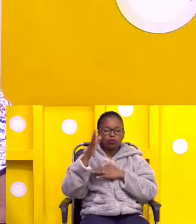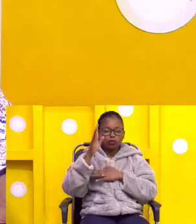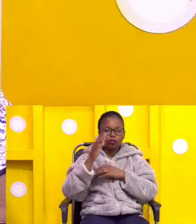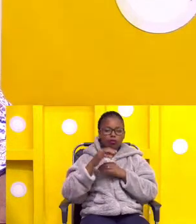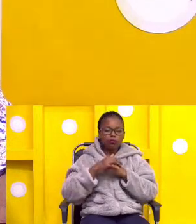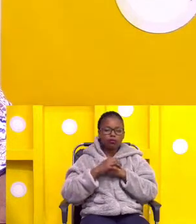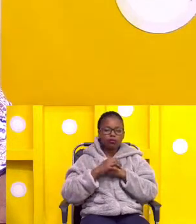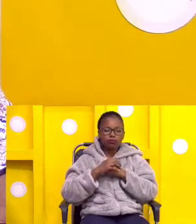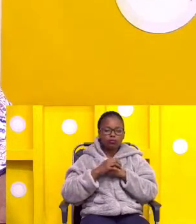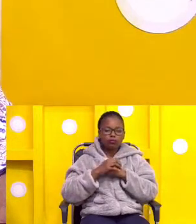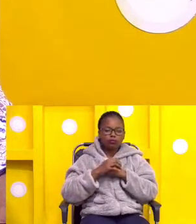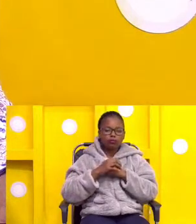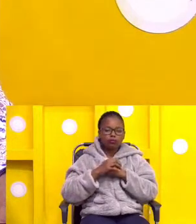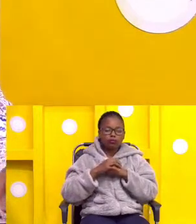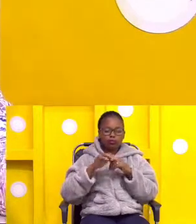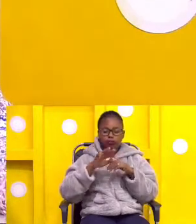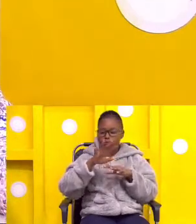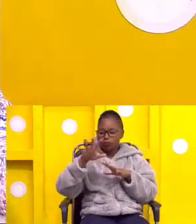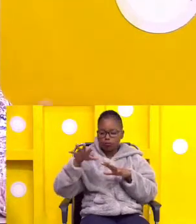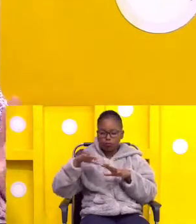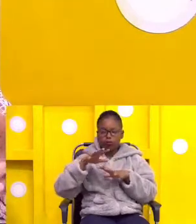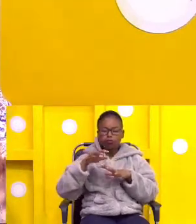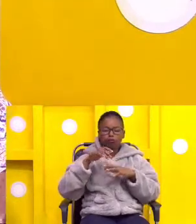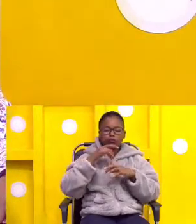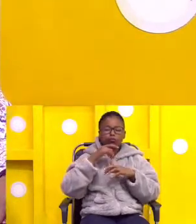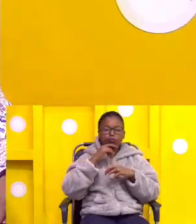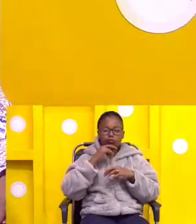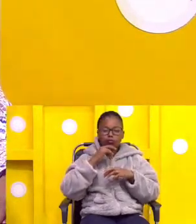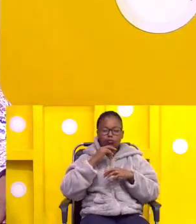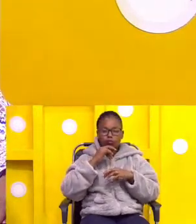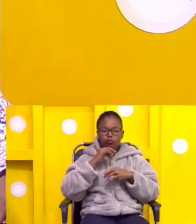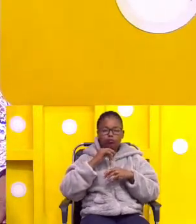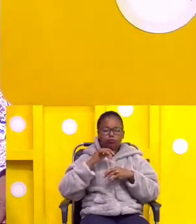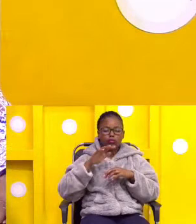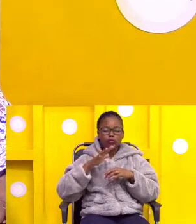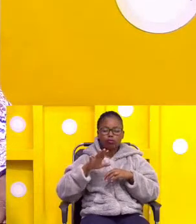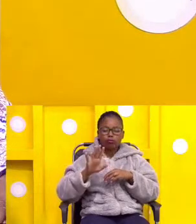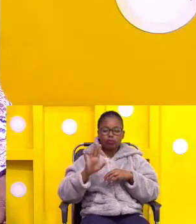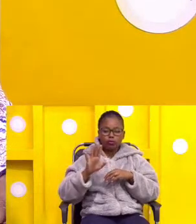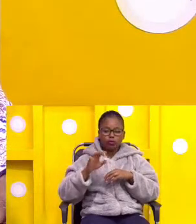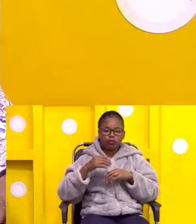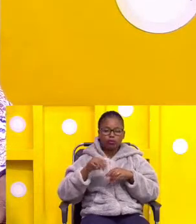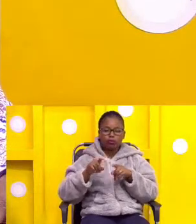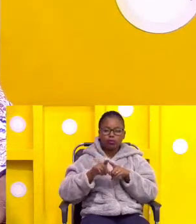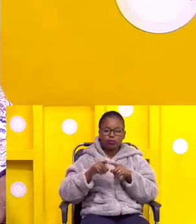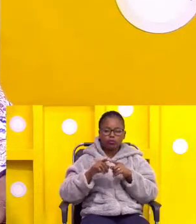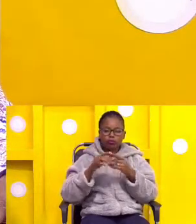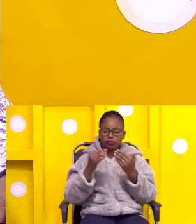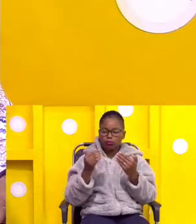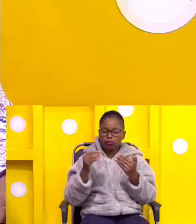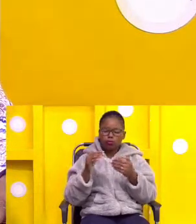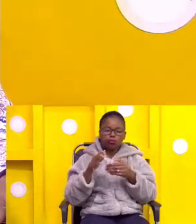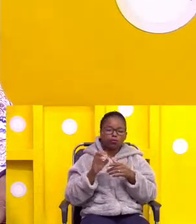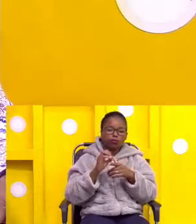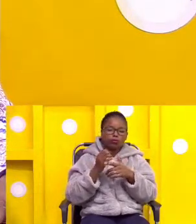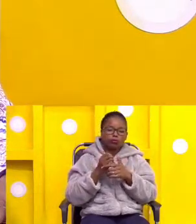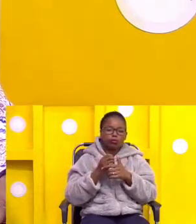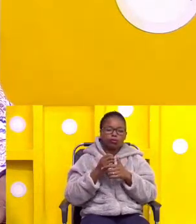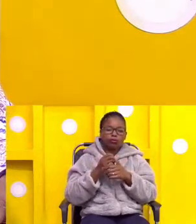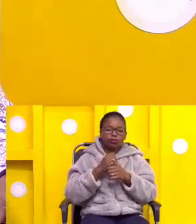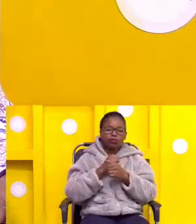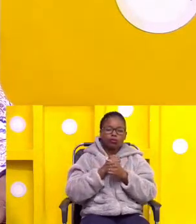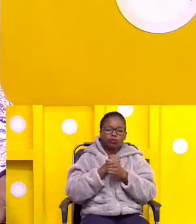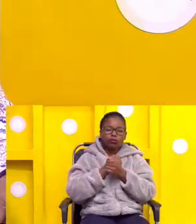Andu a guku thi ni anake aku. Andu a guku thi ni airitu aku. Andu a guku thi ni aria muciaranirwo nao. Matirakwendera